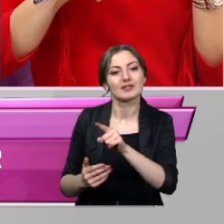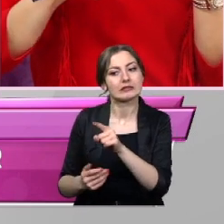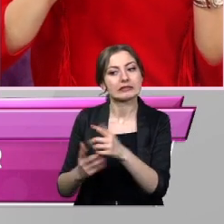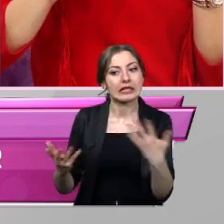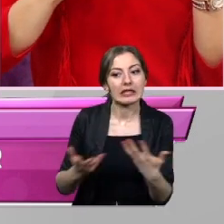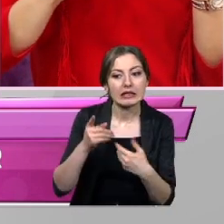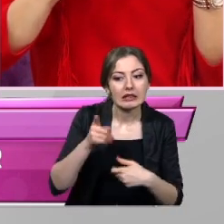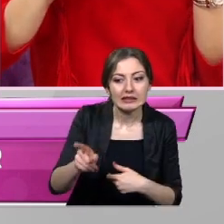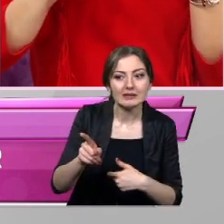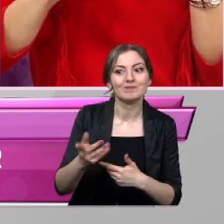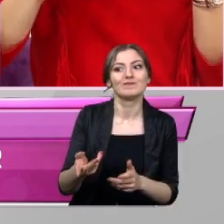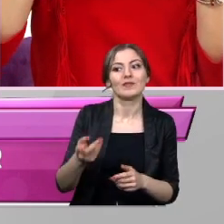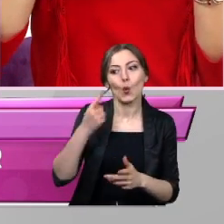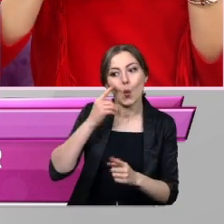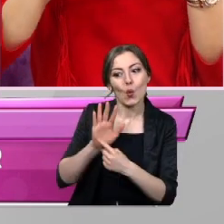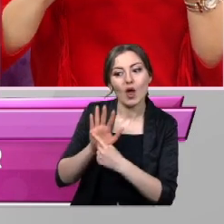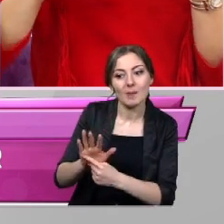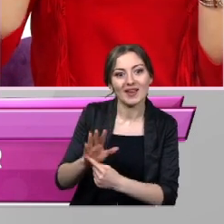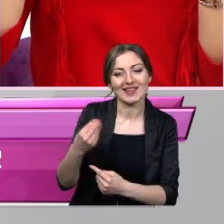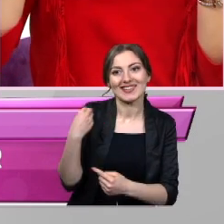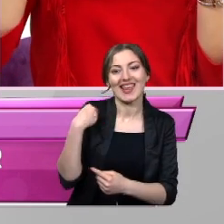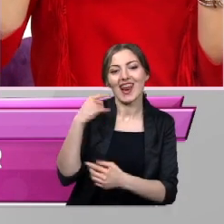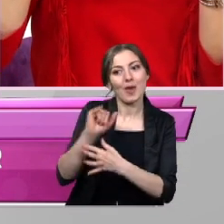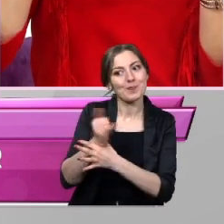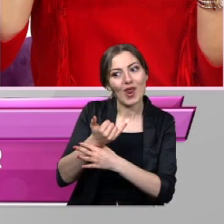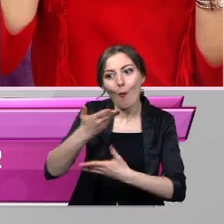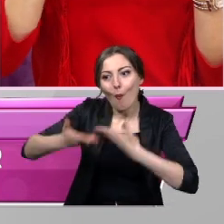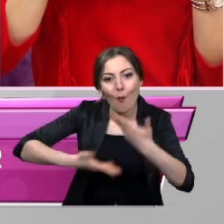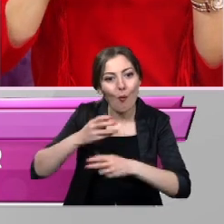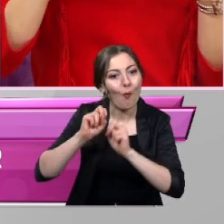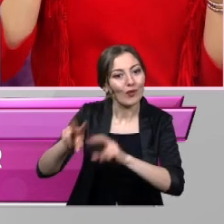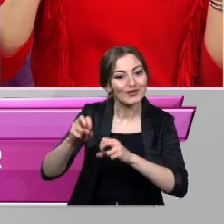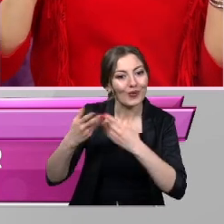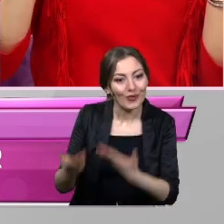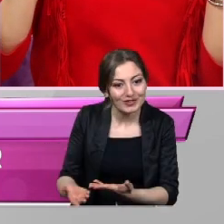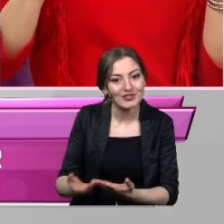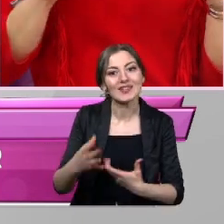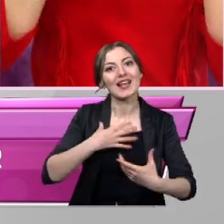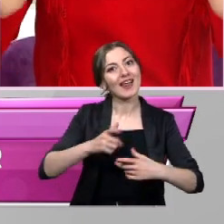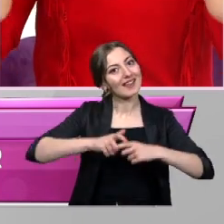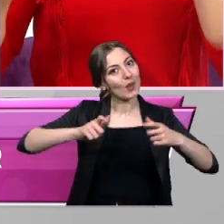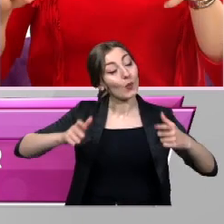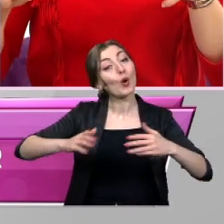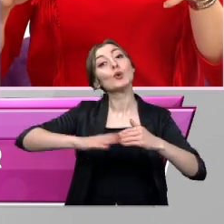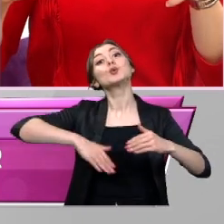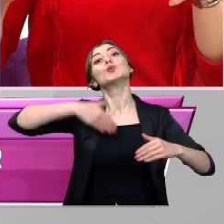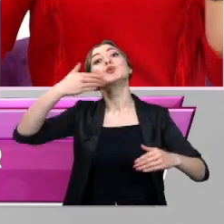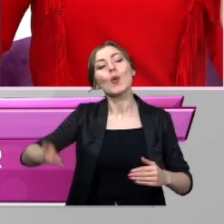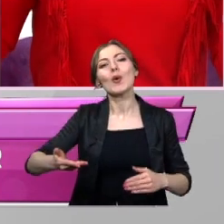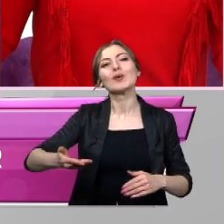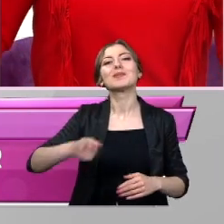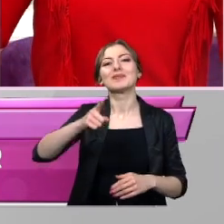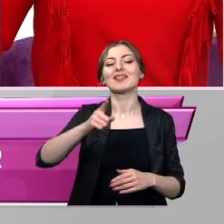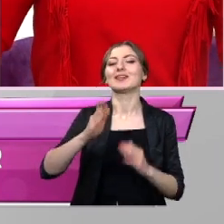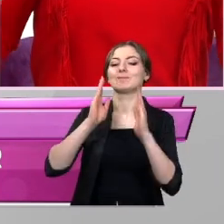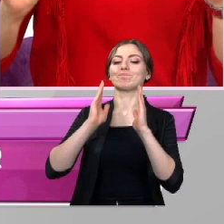ilgi gösterecek göstereceğiz Ona yeni beceriler öğreteceğiz Kendi öz bakım becerilerini geliştireceğiz Ondan sonra